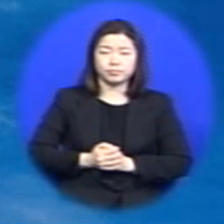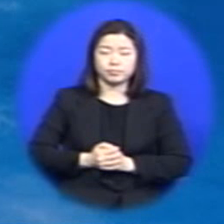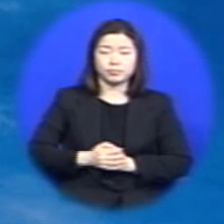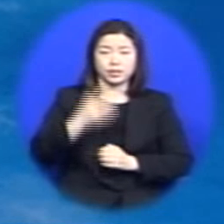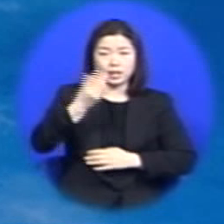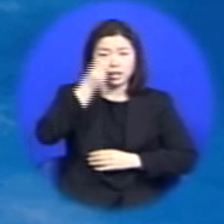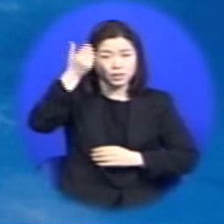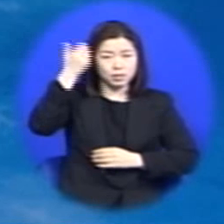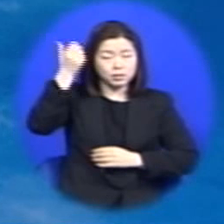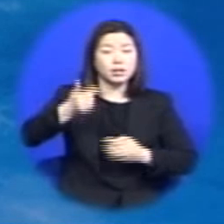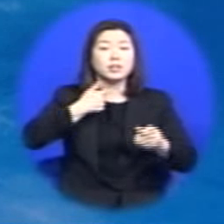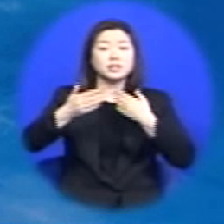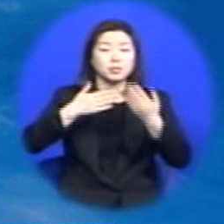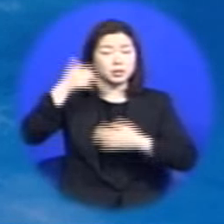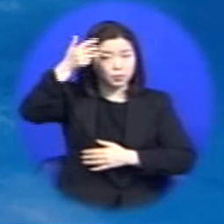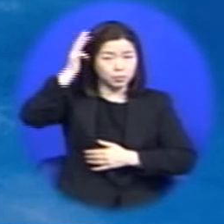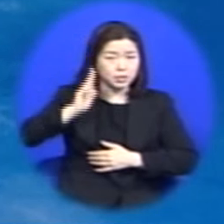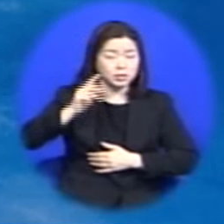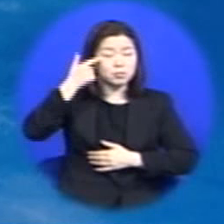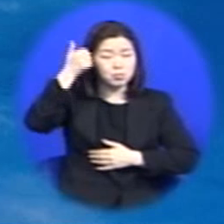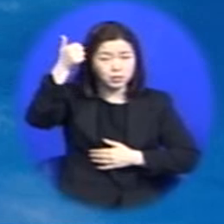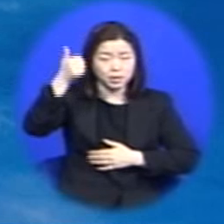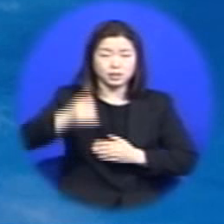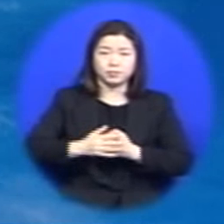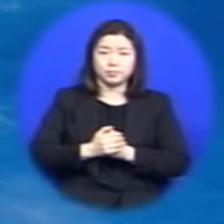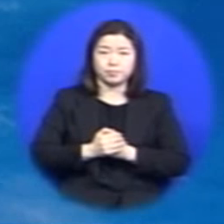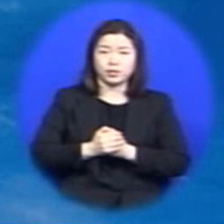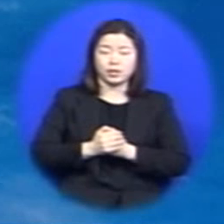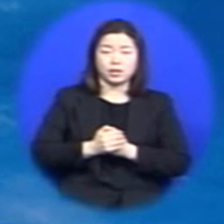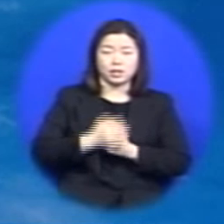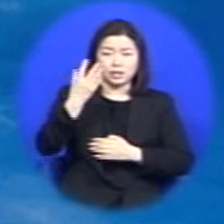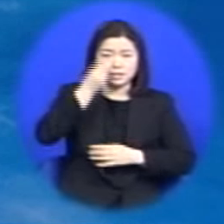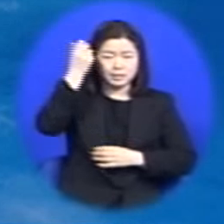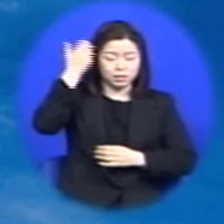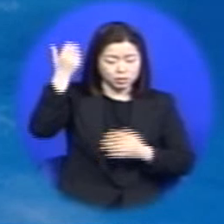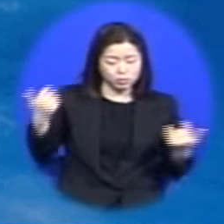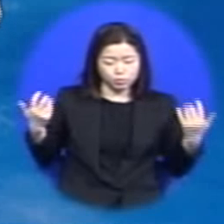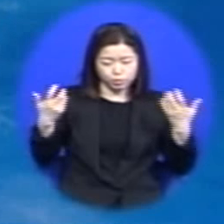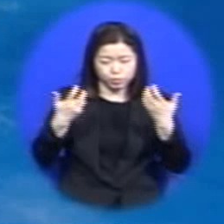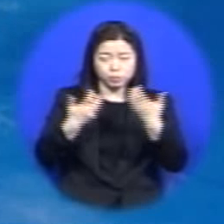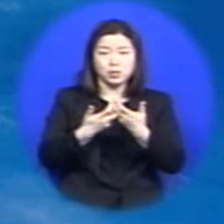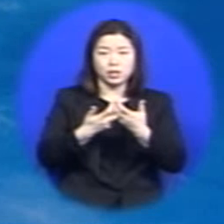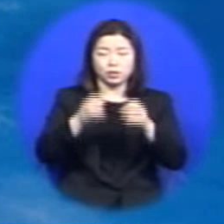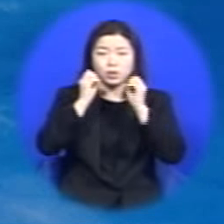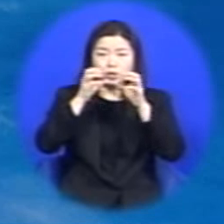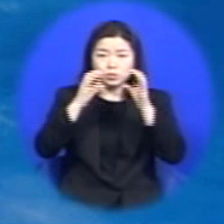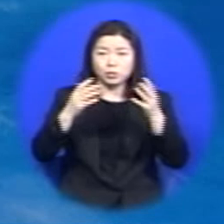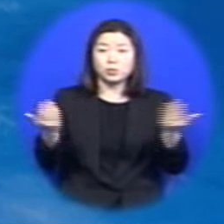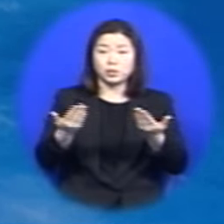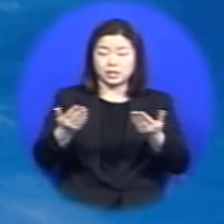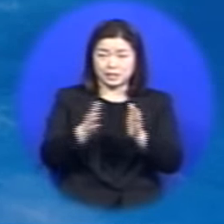성령을 체험했던 웨슬리 목사님, 성령 충만하게 전도 사역을 시작을 했더니